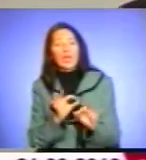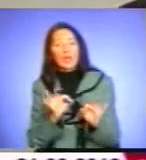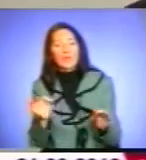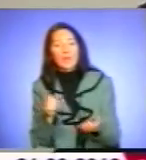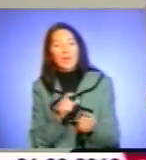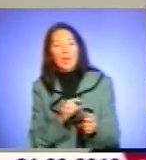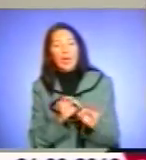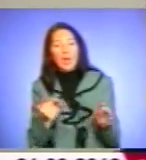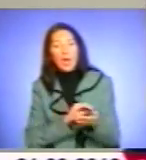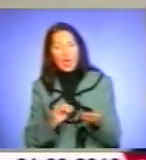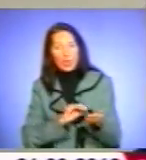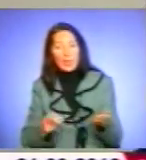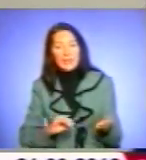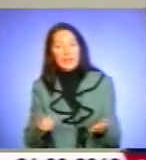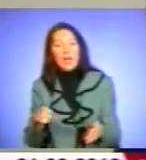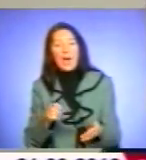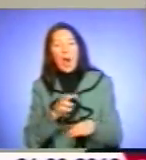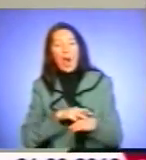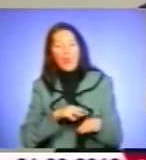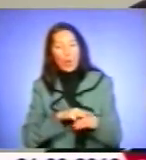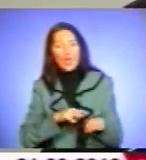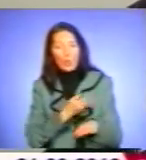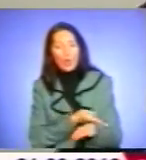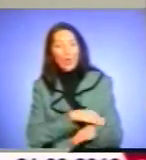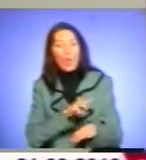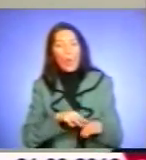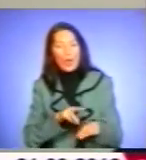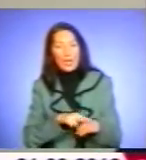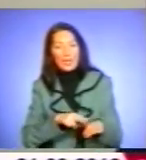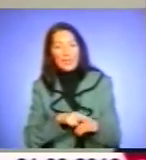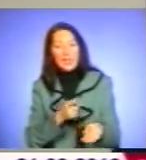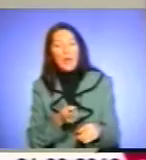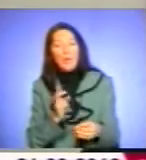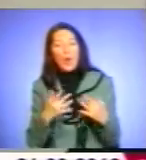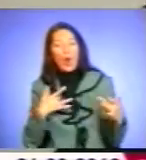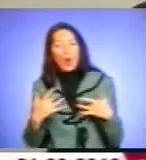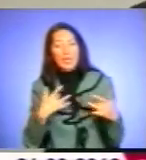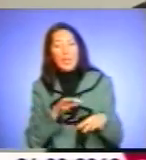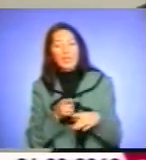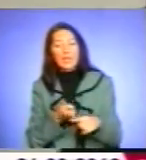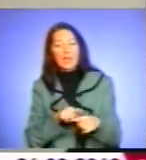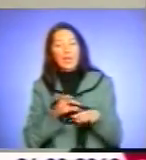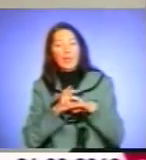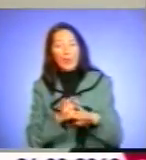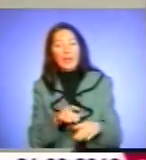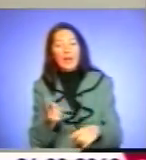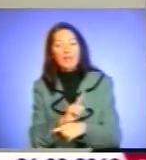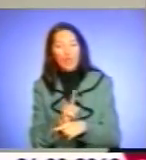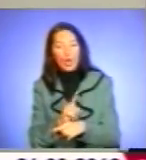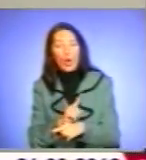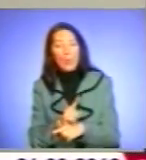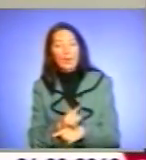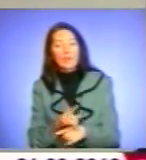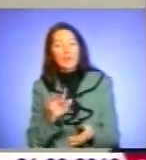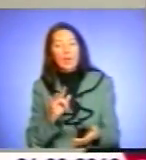команди Держполіції про концерт, який вона провела у Тернополі в серпні 1928 року. Є